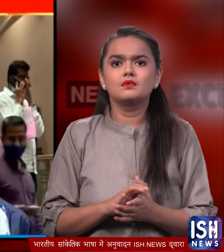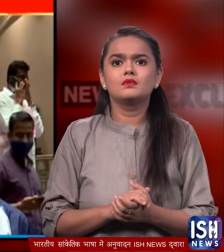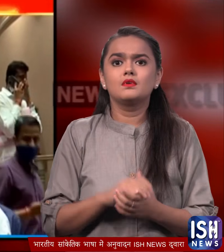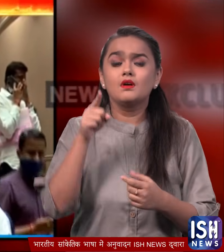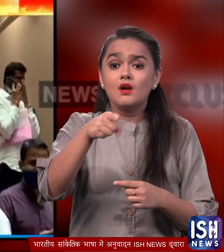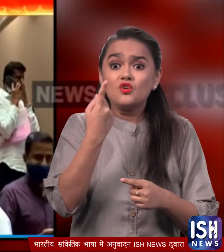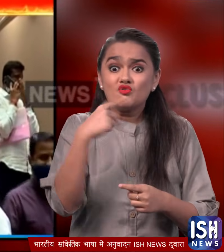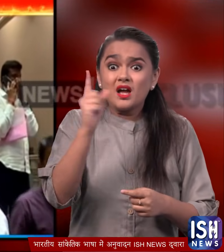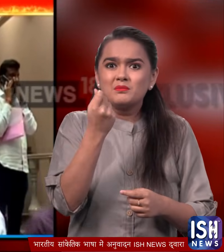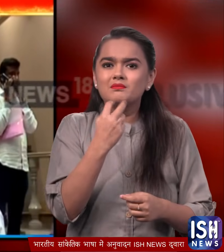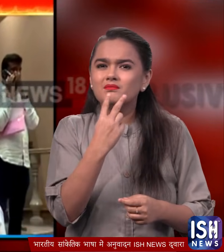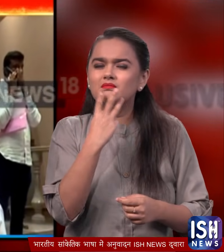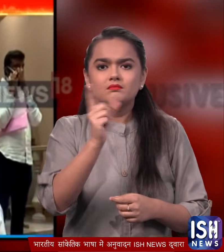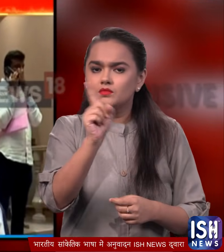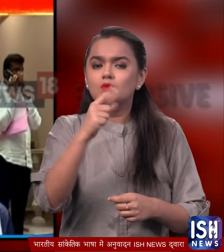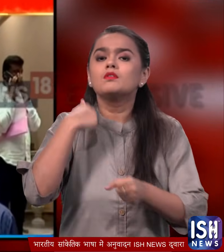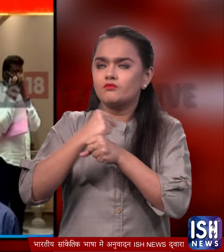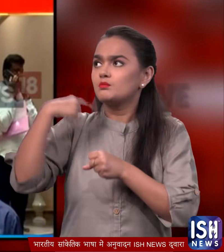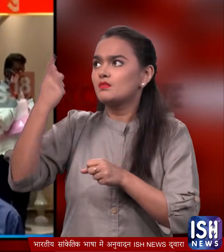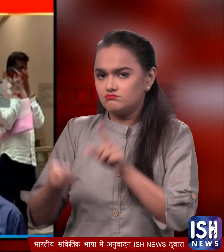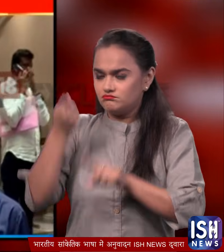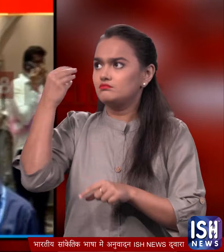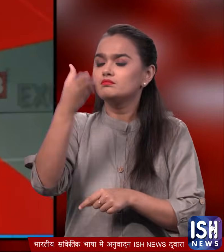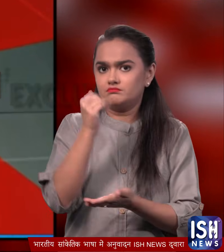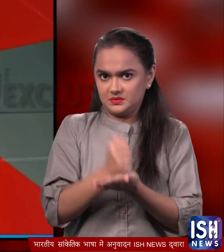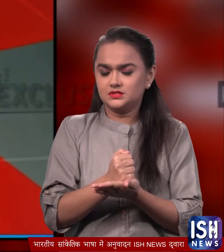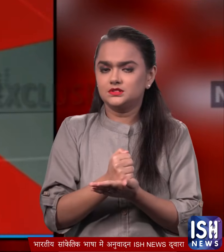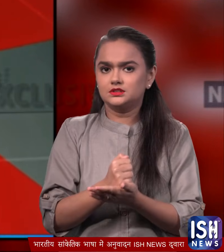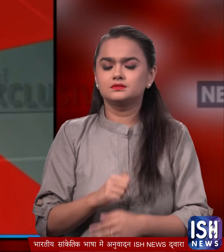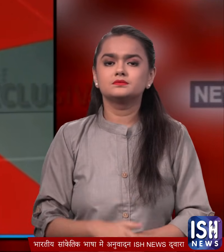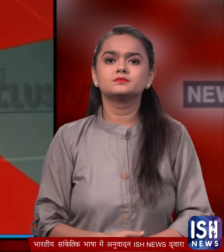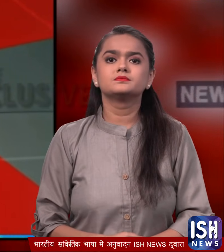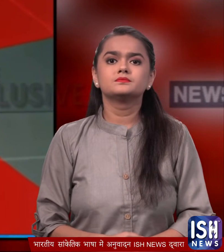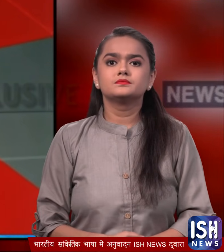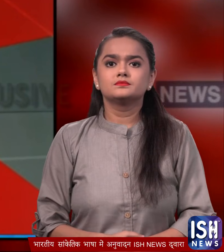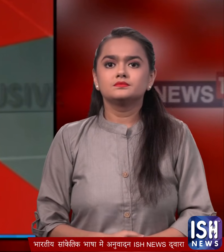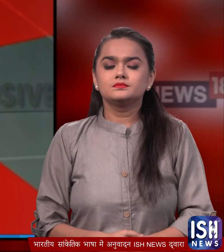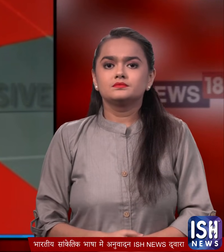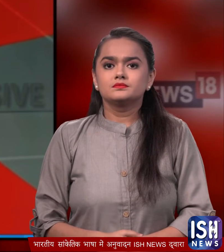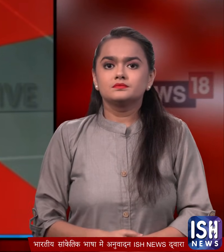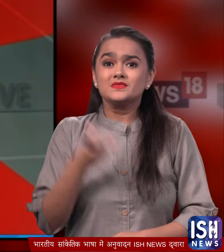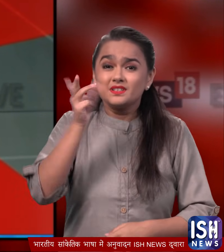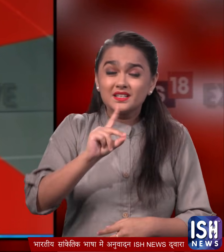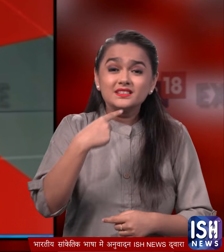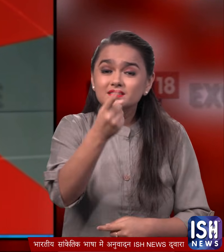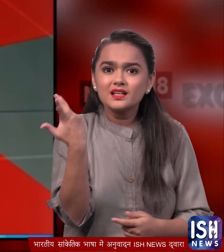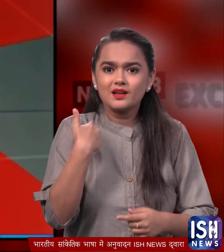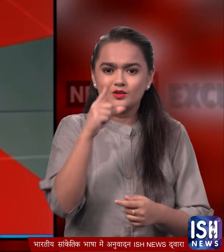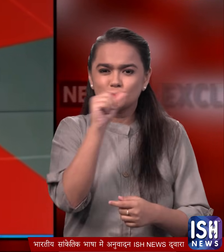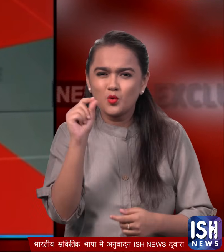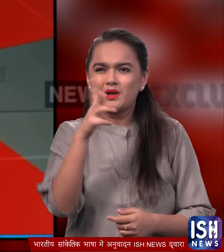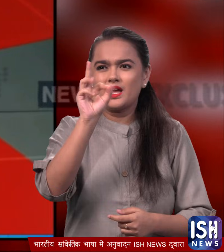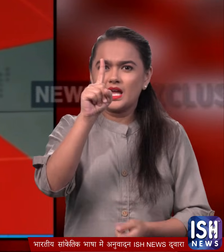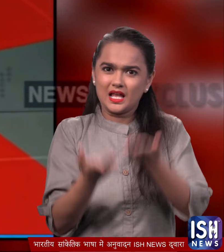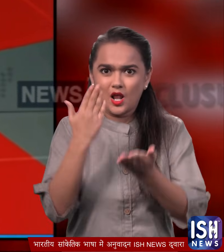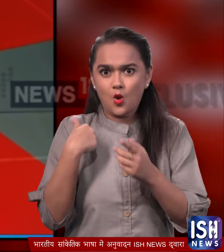दाम मिलना चाहिए उसके लिए सरकार की तरफ से कोशिश की जा रही है। सौभाग्य की एक बात यह कि हम लोग जो फूल गोभी 80 से 100 रुपए किलो के भाव